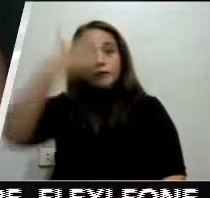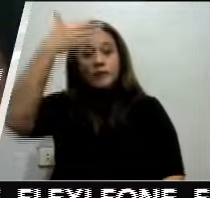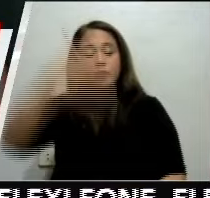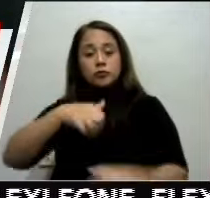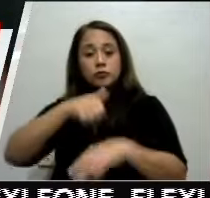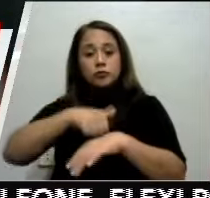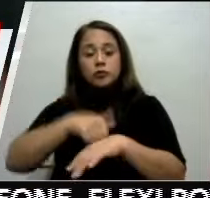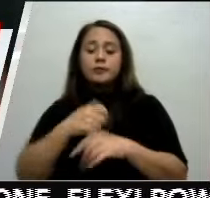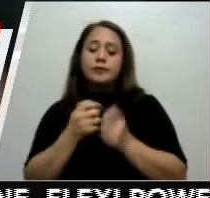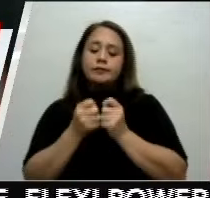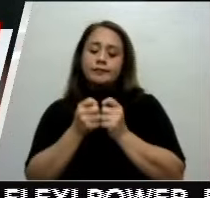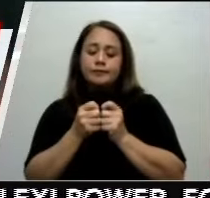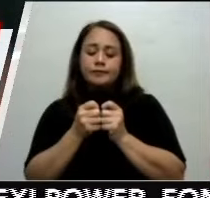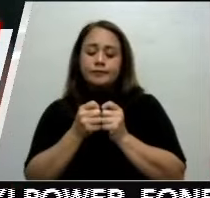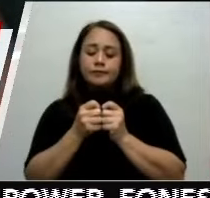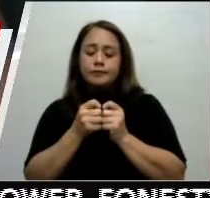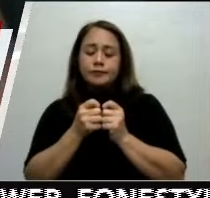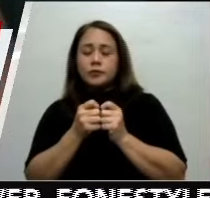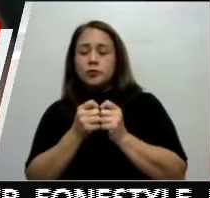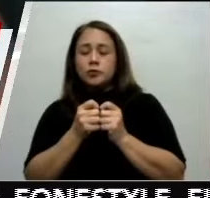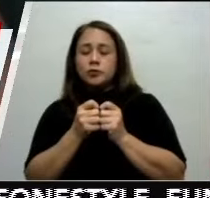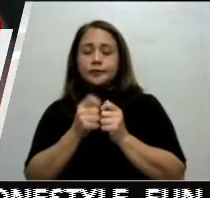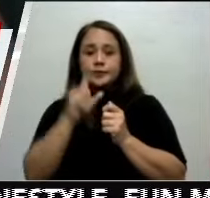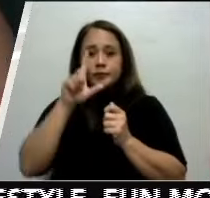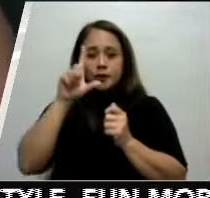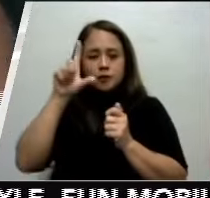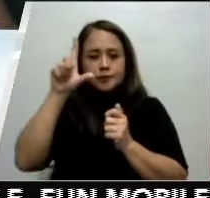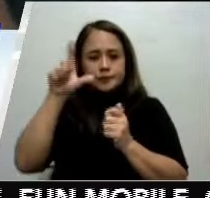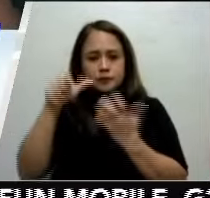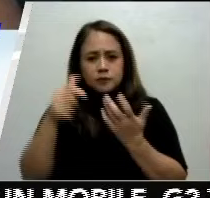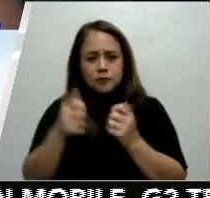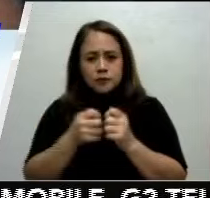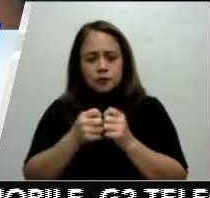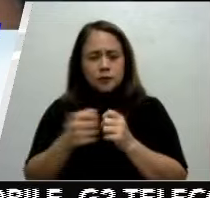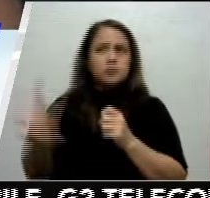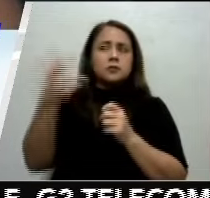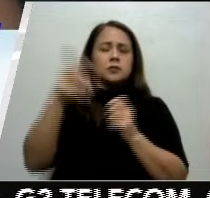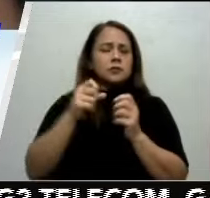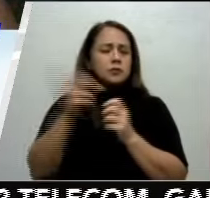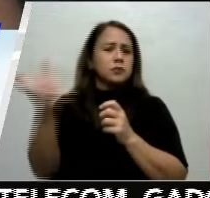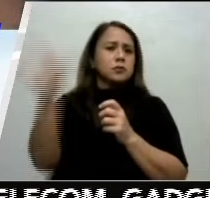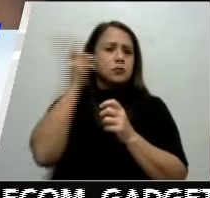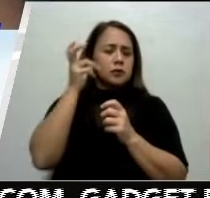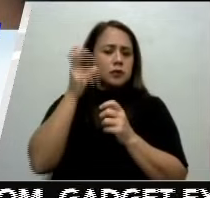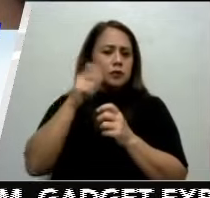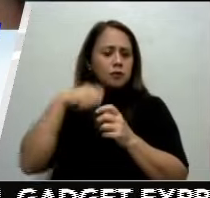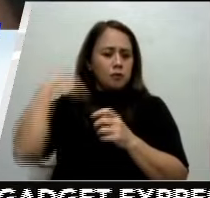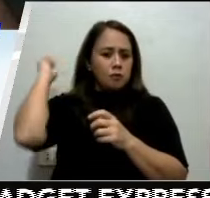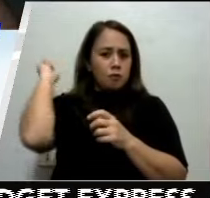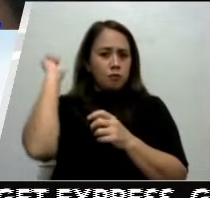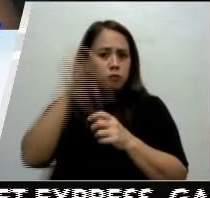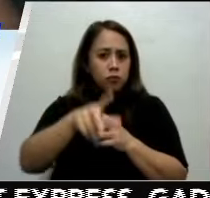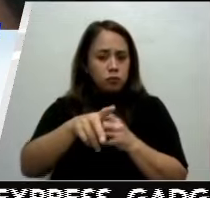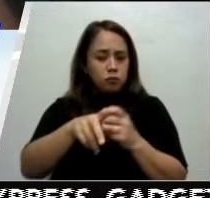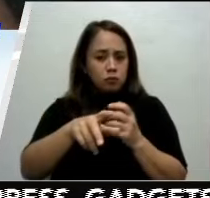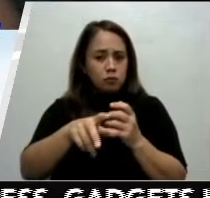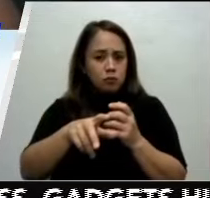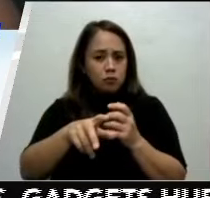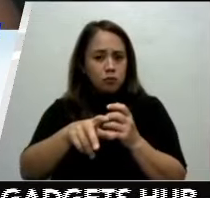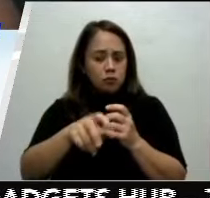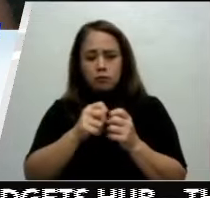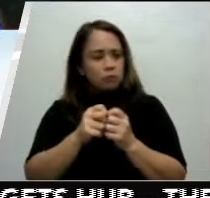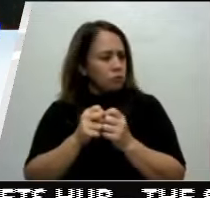cellphone. Tapos yung nakarinig ko na may bumagsak, napalingon ako. Paglingon